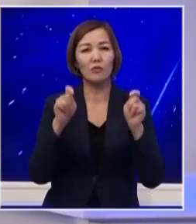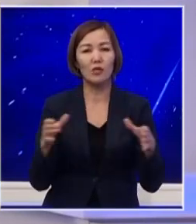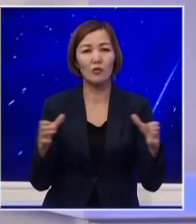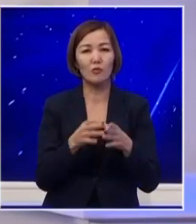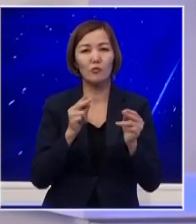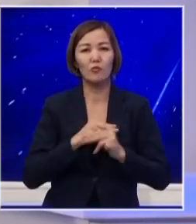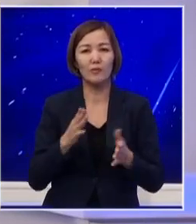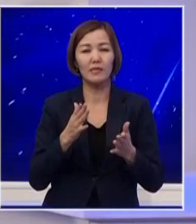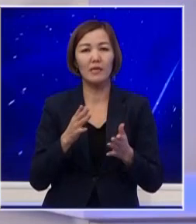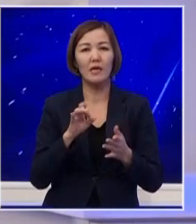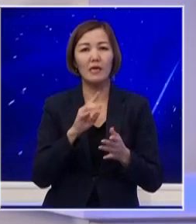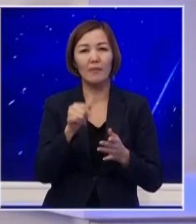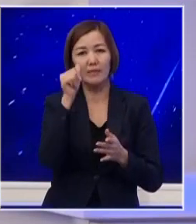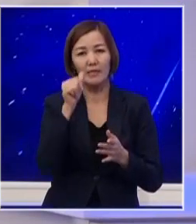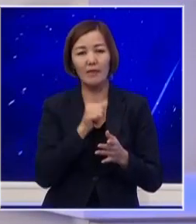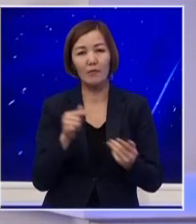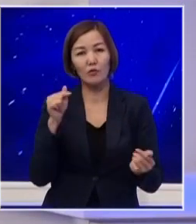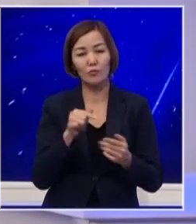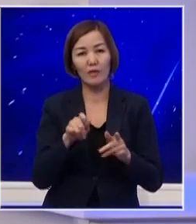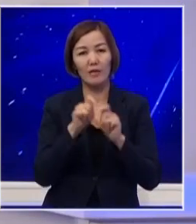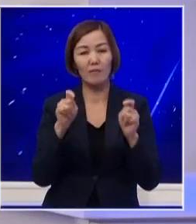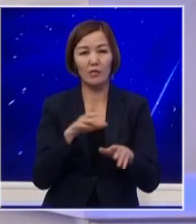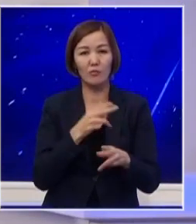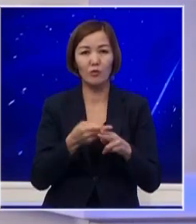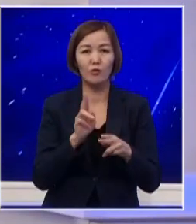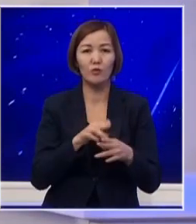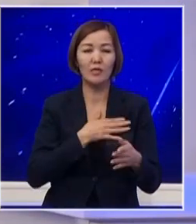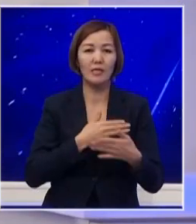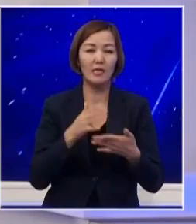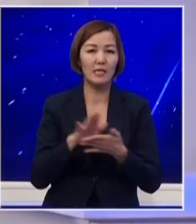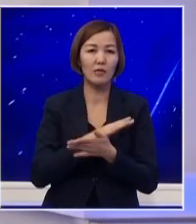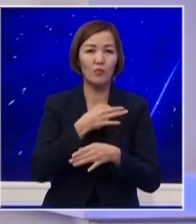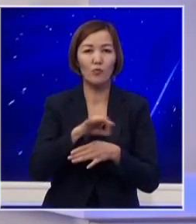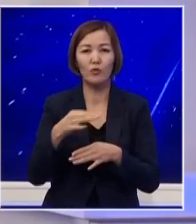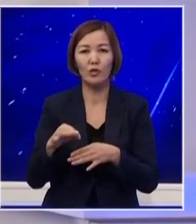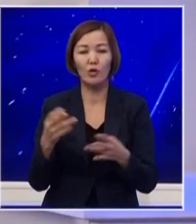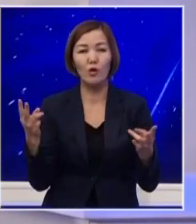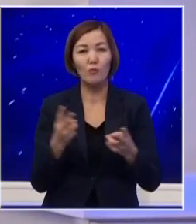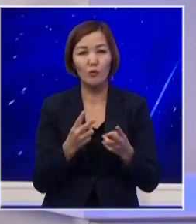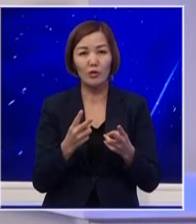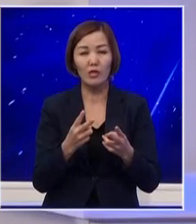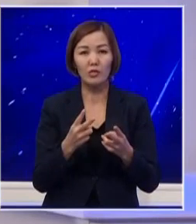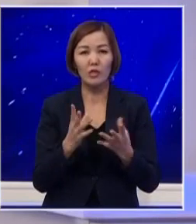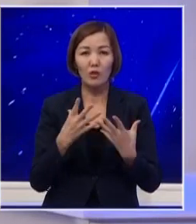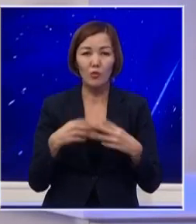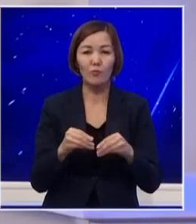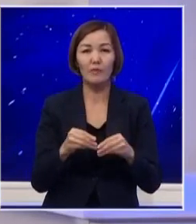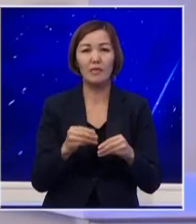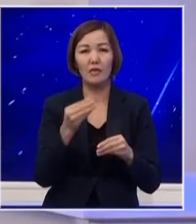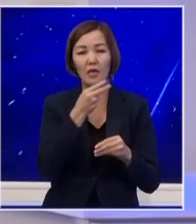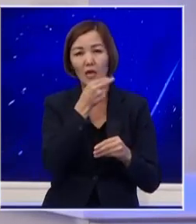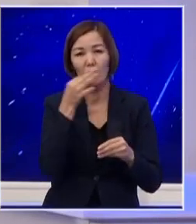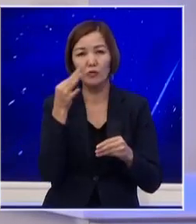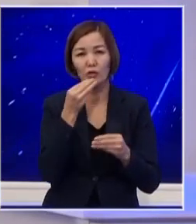қосылған ұйым жұмысы қасиетті Рамазан айымен тұспа-тұс келіп отыр. Сондықтан еріктілер өңірдегі мұқтаж жанұяларға ауызашар